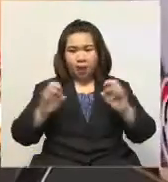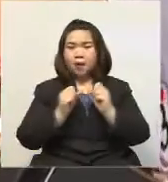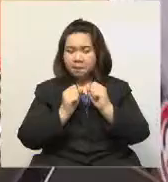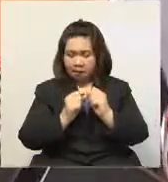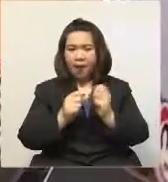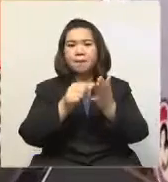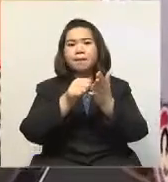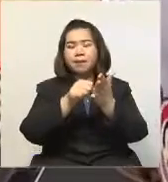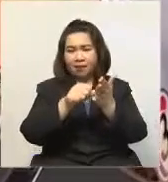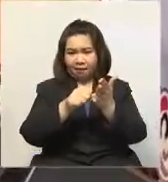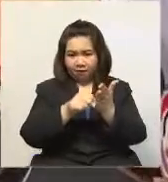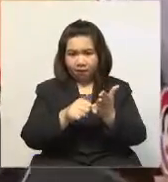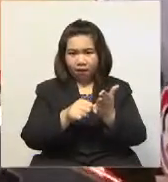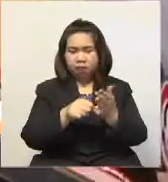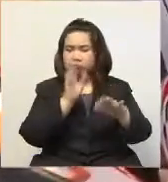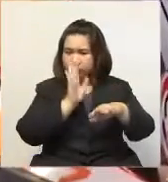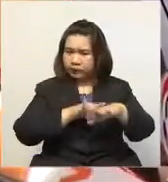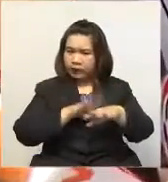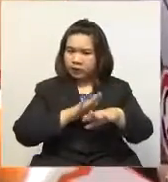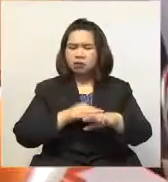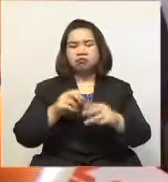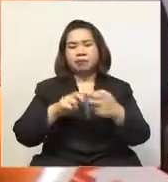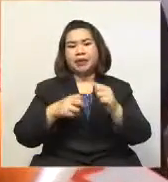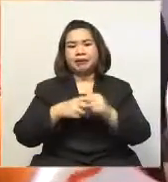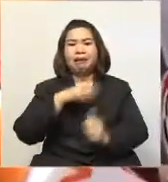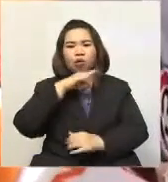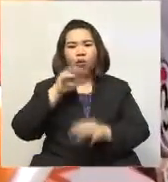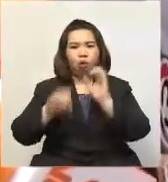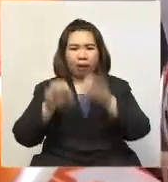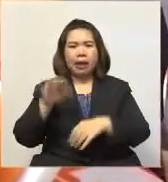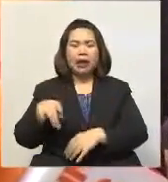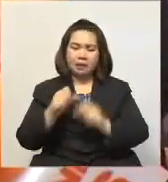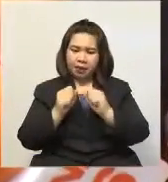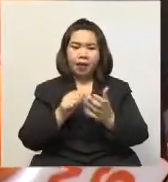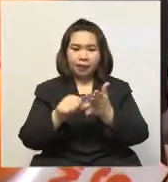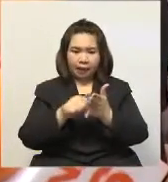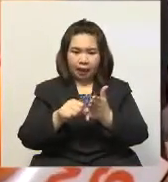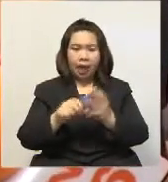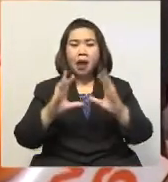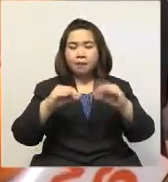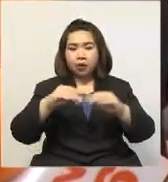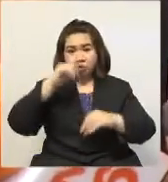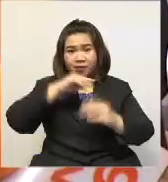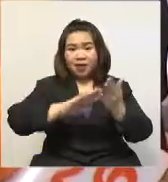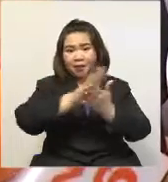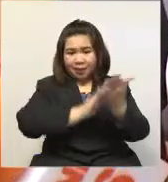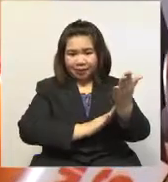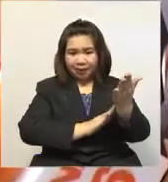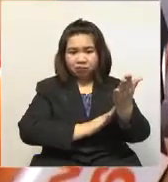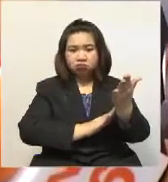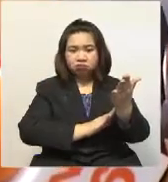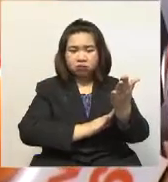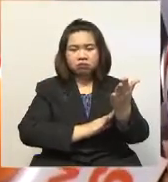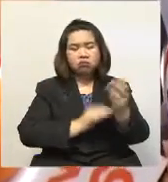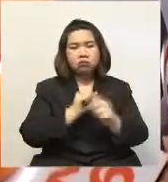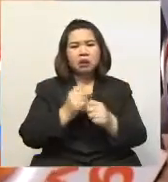เร่งรัดในการจัดการเรื่องเกี่ยวขยะนะครับจะมีการประชุมทั่วประเทศว่านโยบายจะทำอย่าง